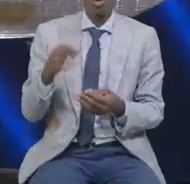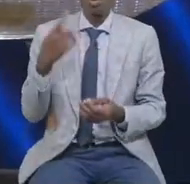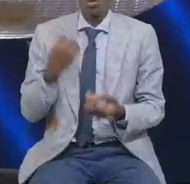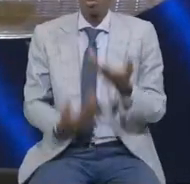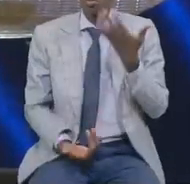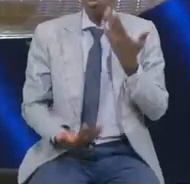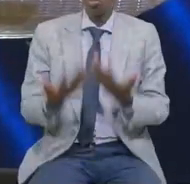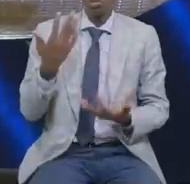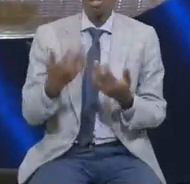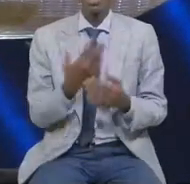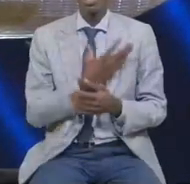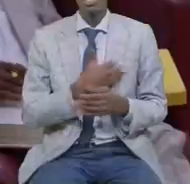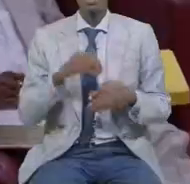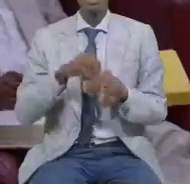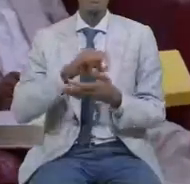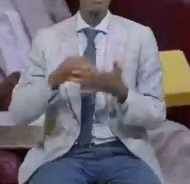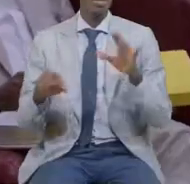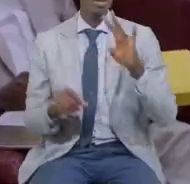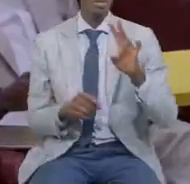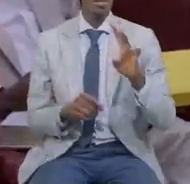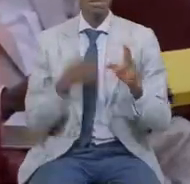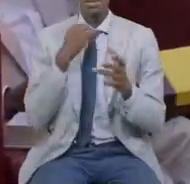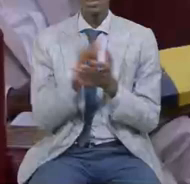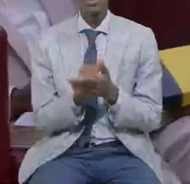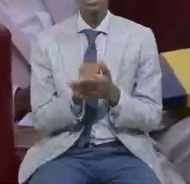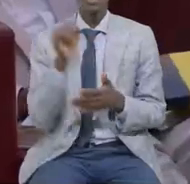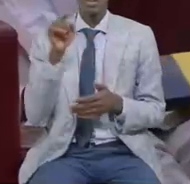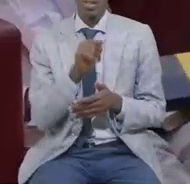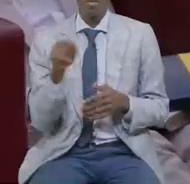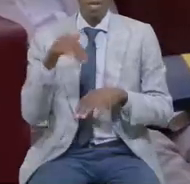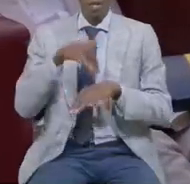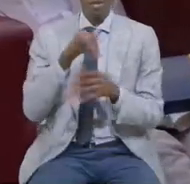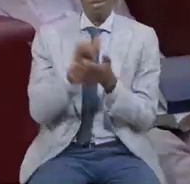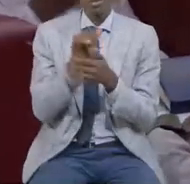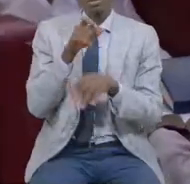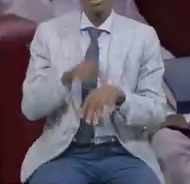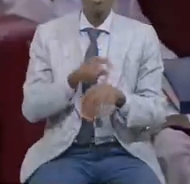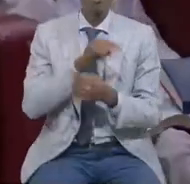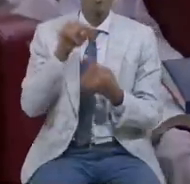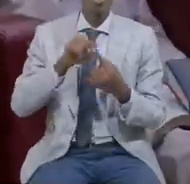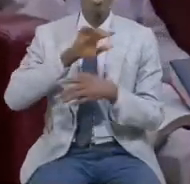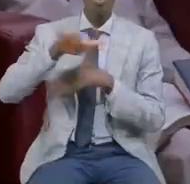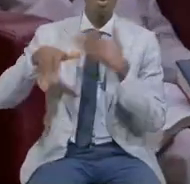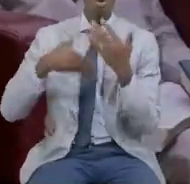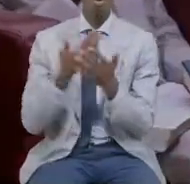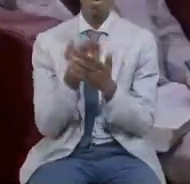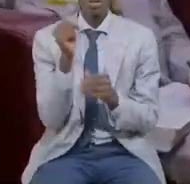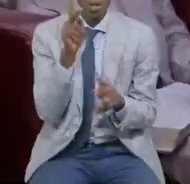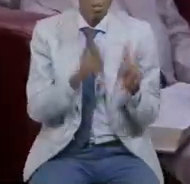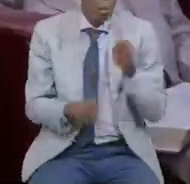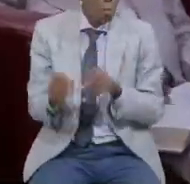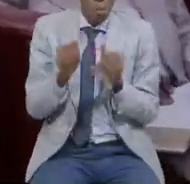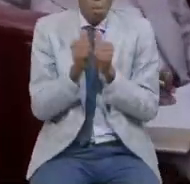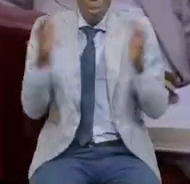fournaise ardente. Le verset 7 dit, c'est pourquoi au moment